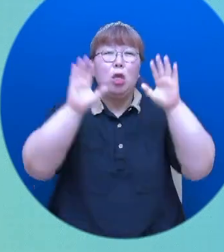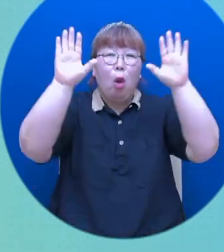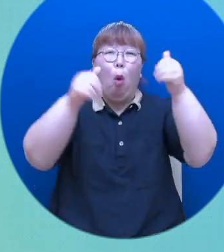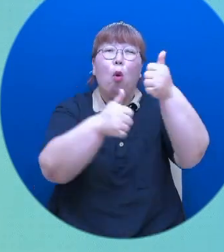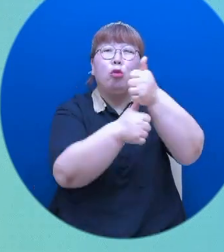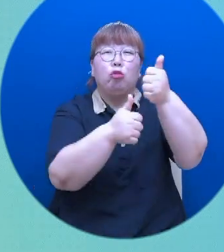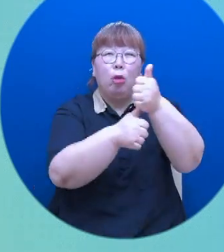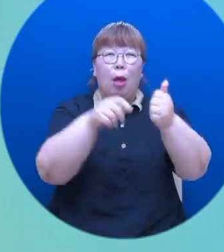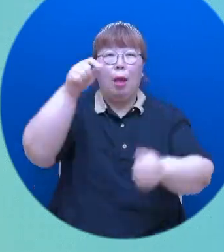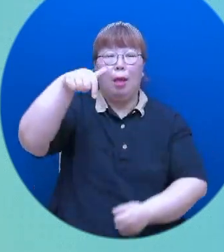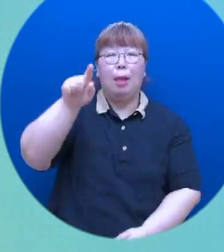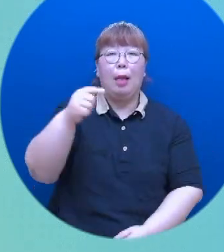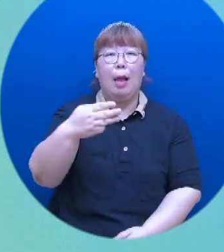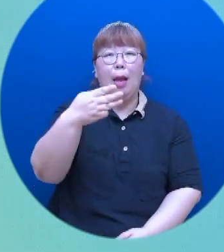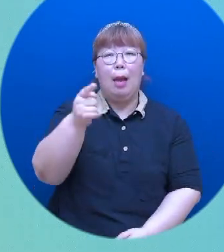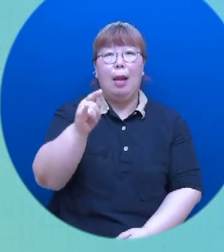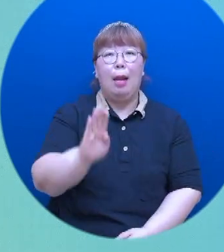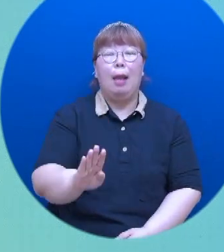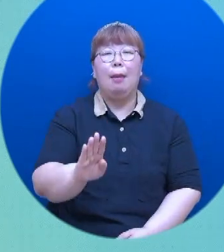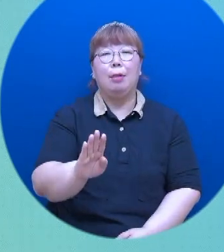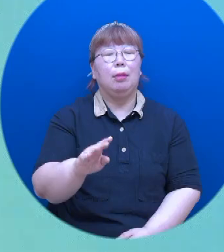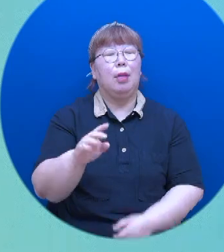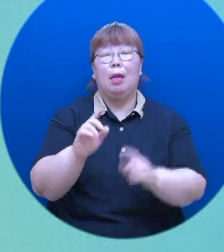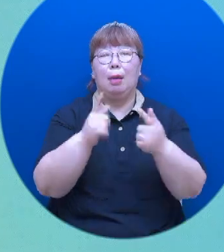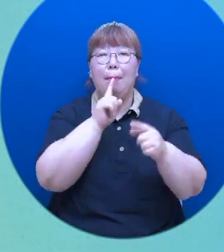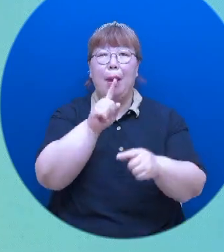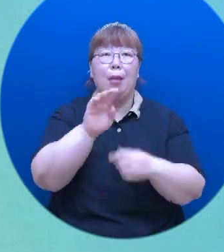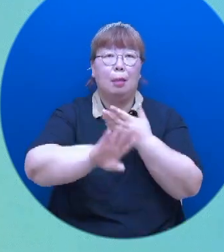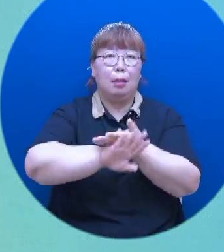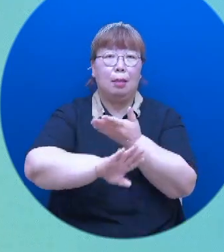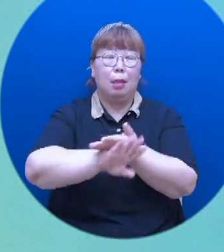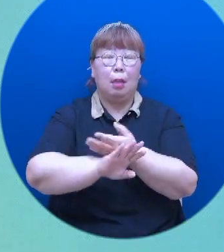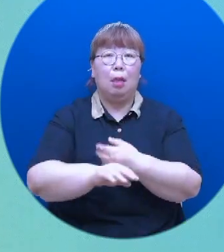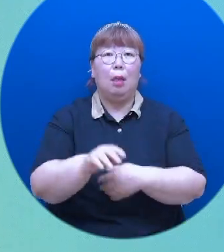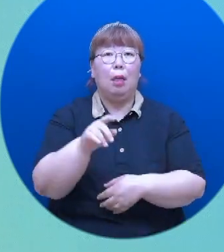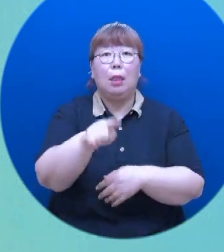우리 땅입니다. 그들은